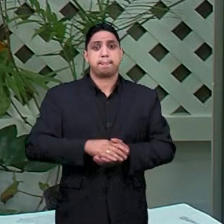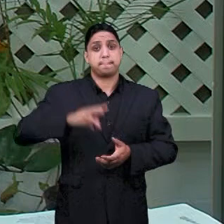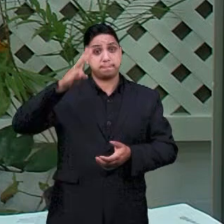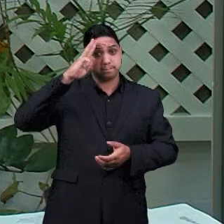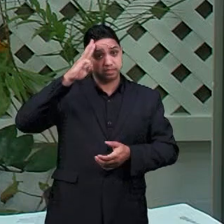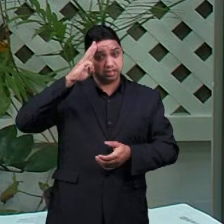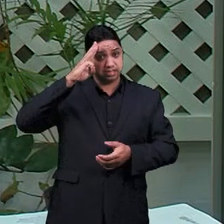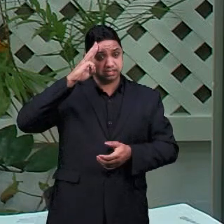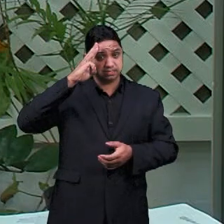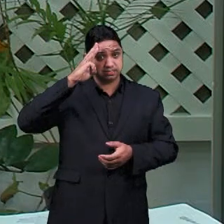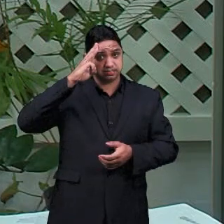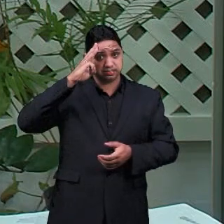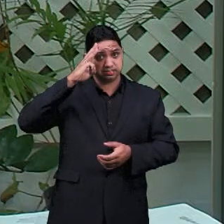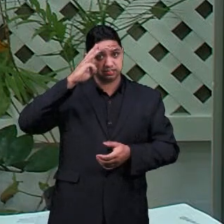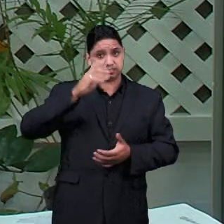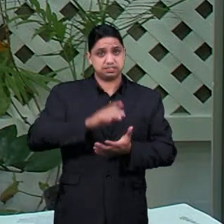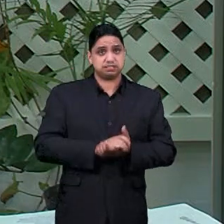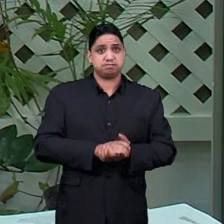mardi,